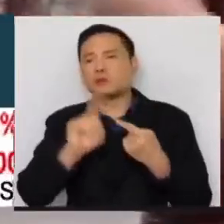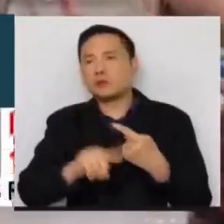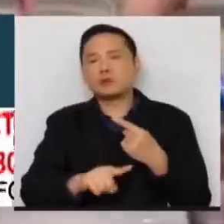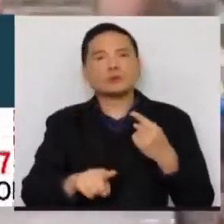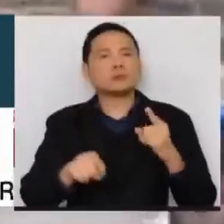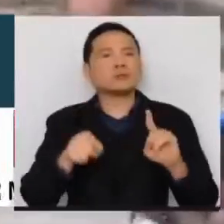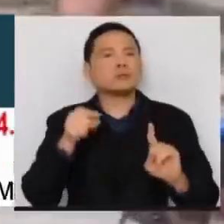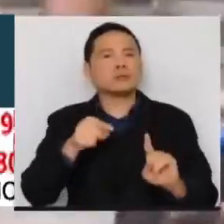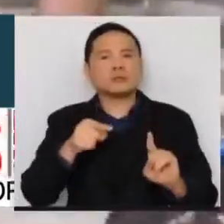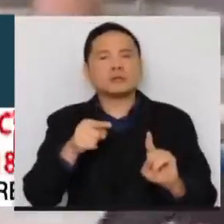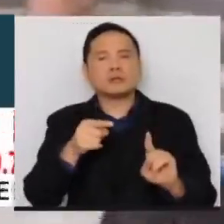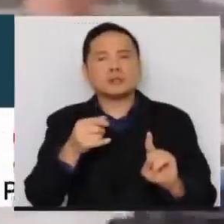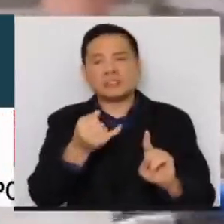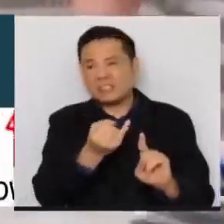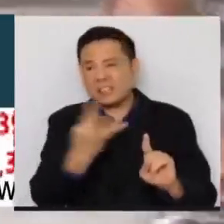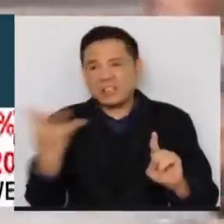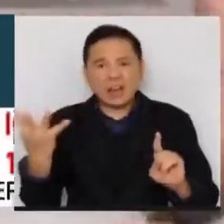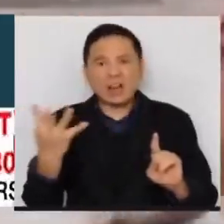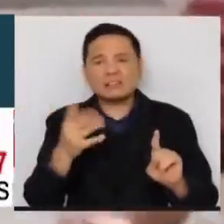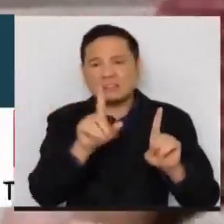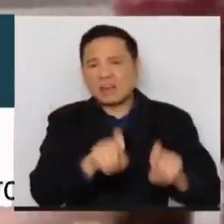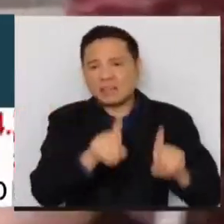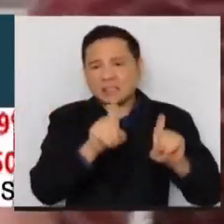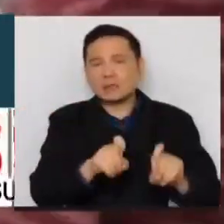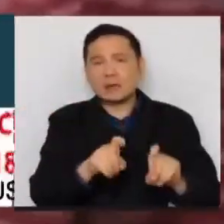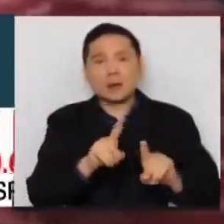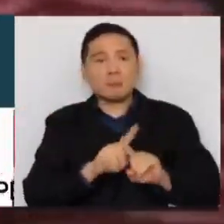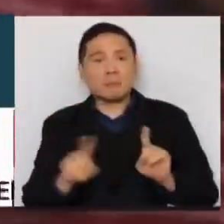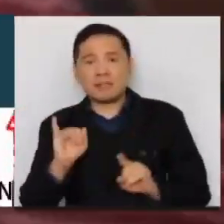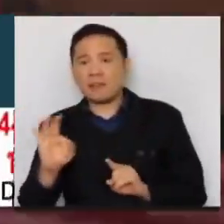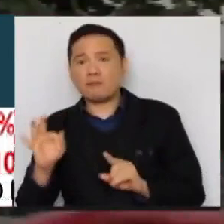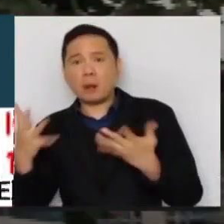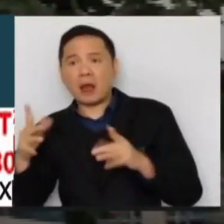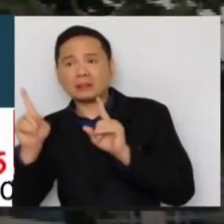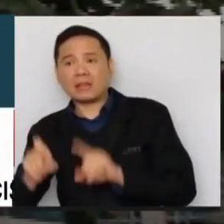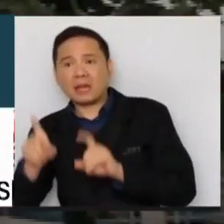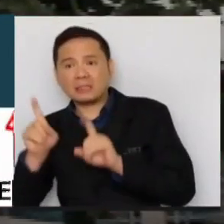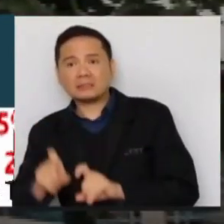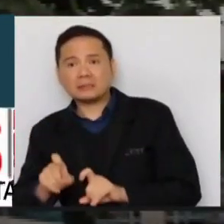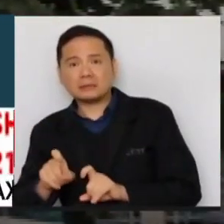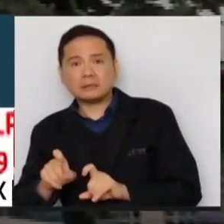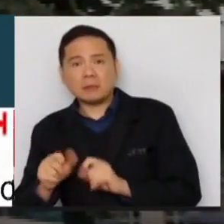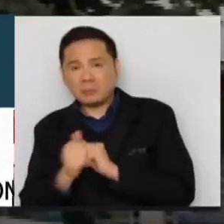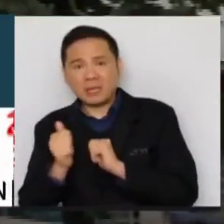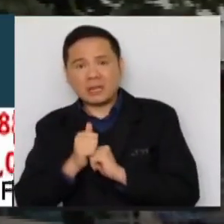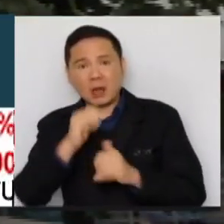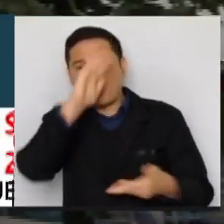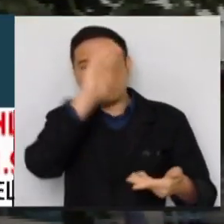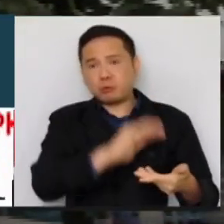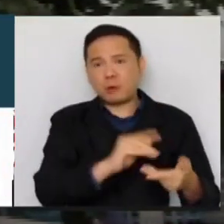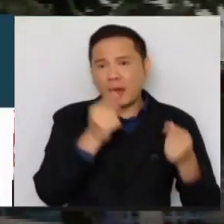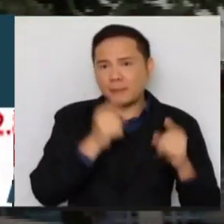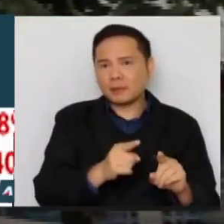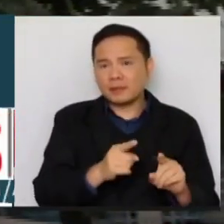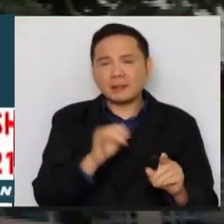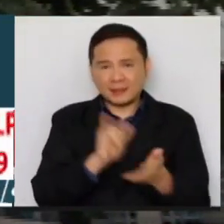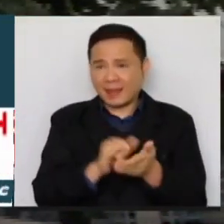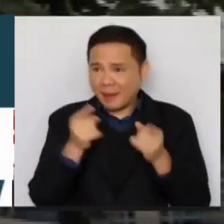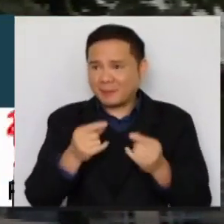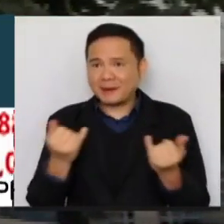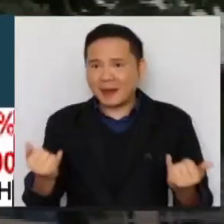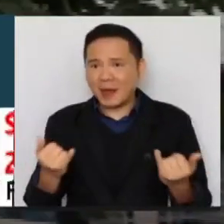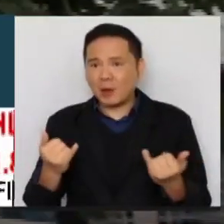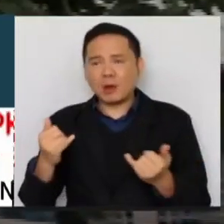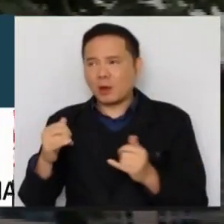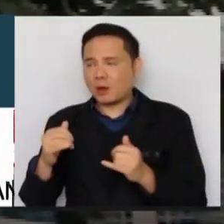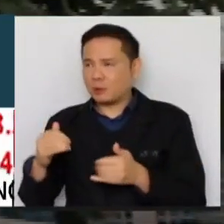kung wala na talagang COVID, bababa lang yung positivity rate. At yun ang nangyayari ngayon. Kasi nangyayari yan sa amin